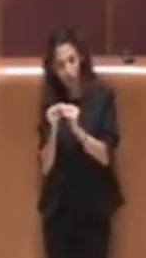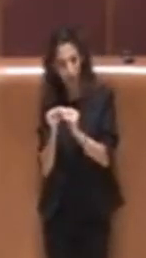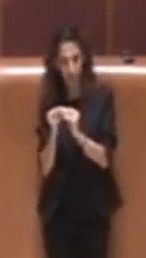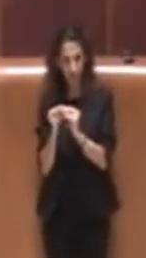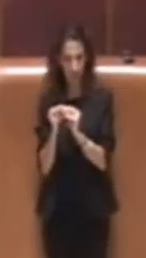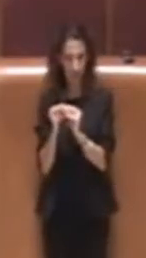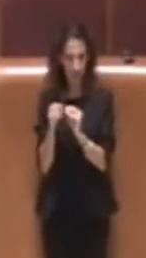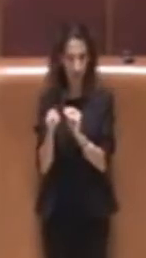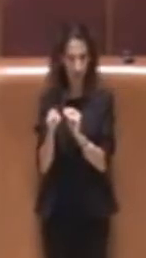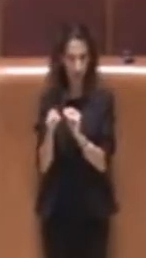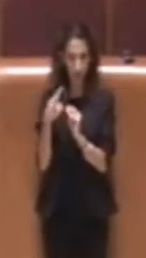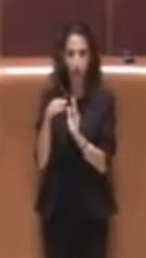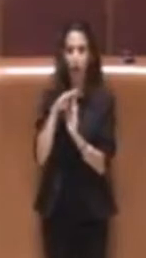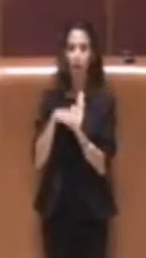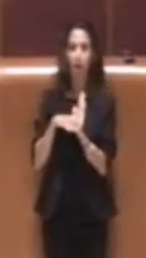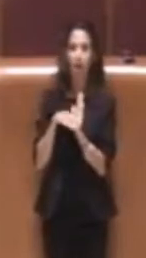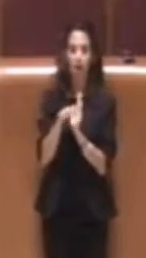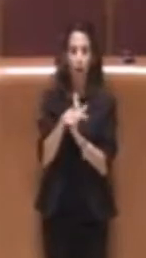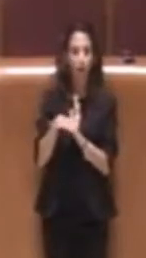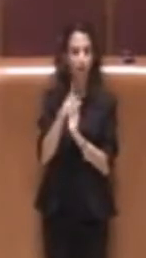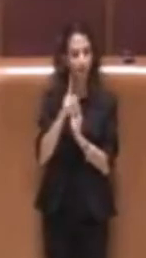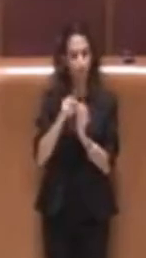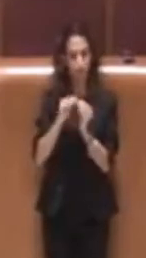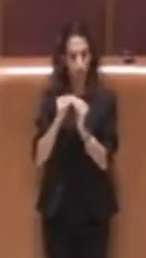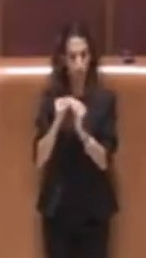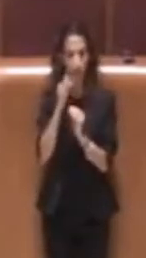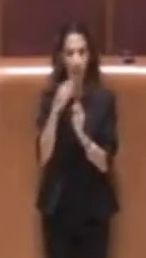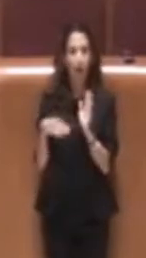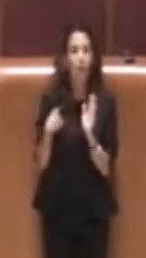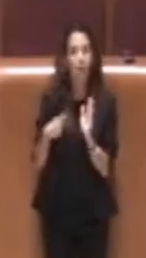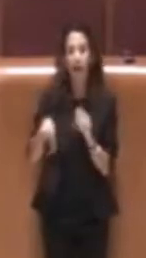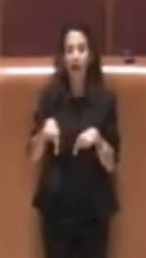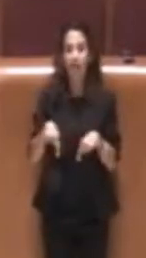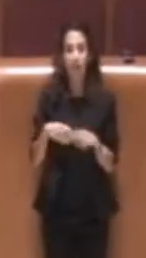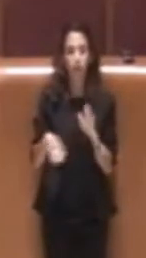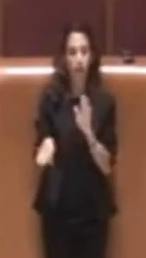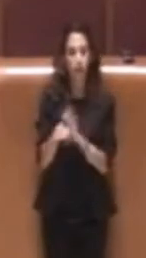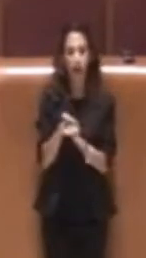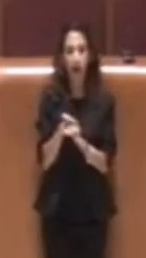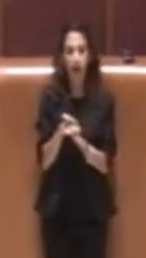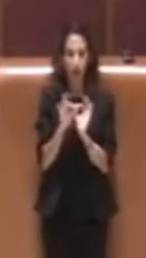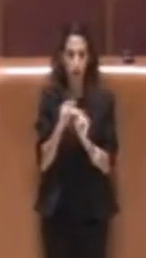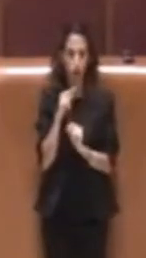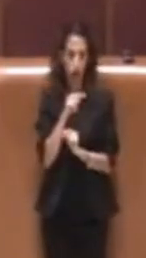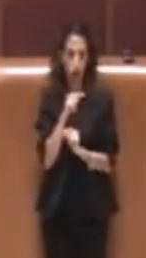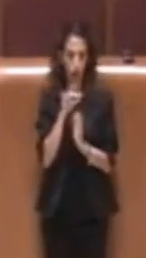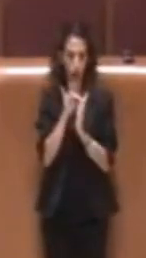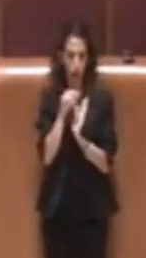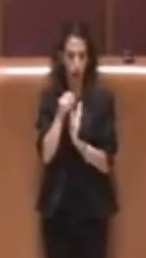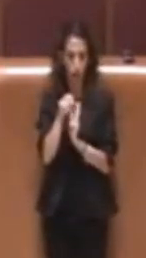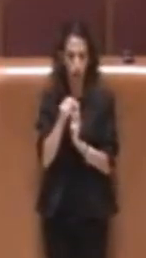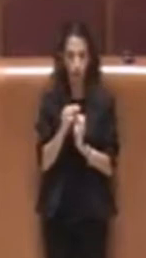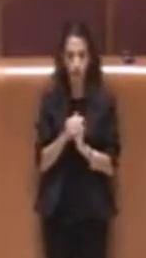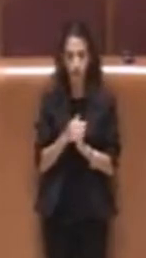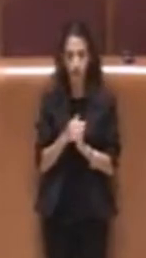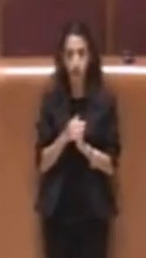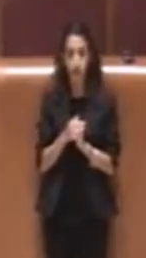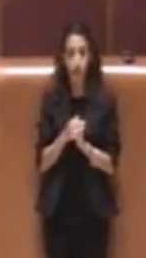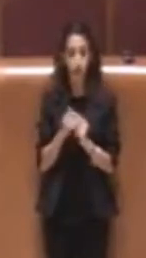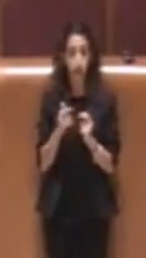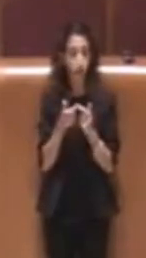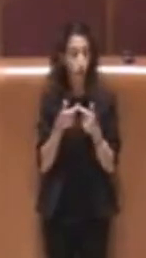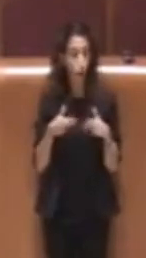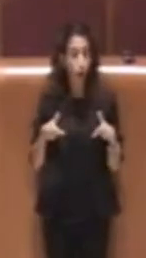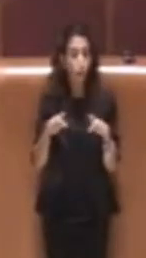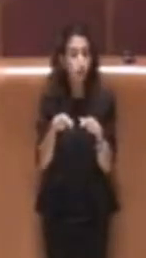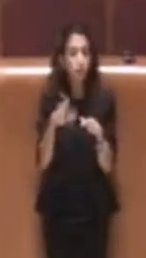benedetto programma urbanistico. Quindi partiamo già da questo assunto, nel senso le commissioni hanno fatto